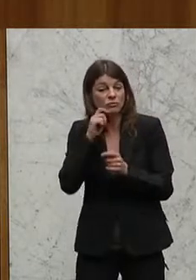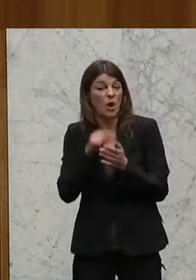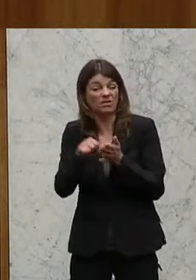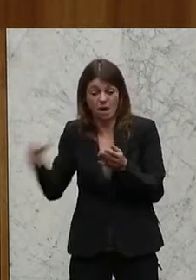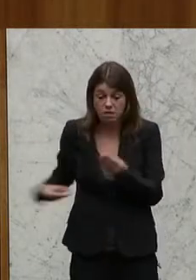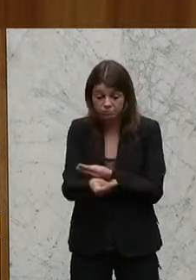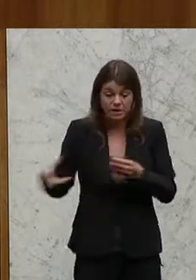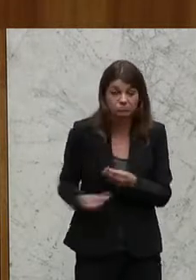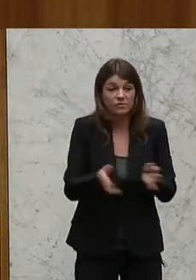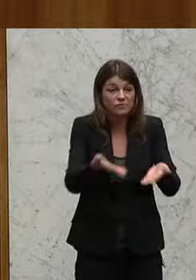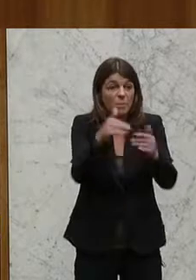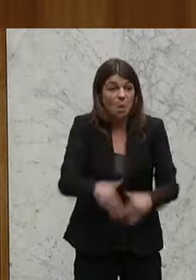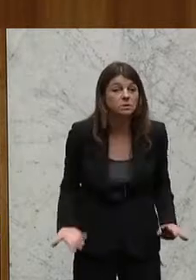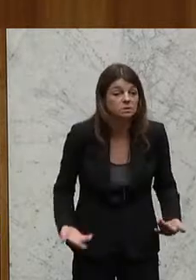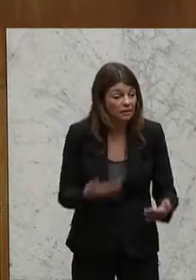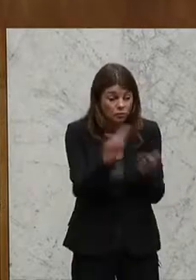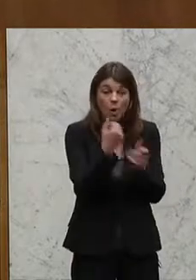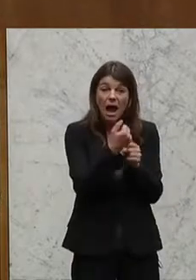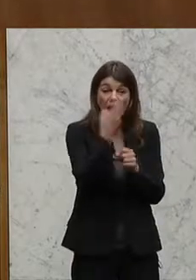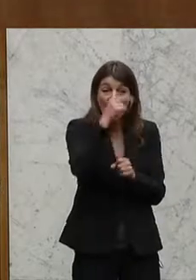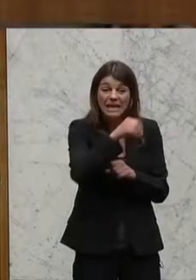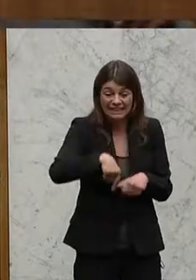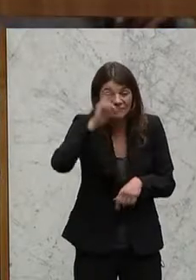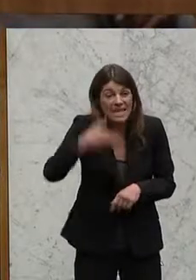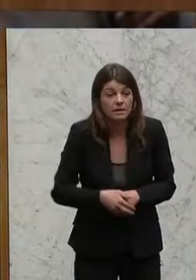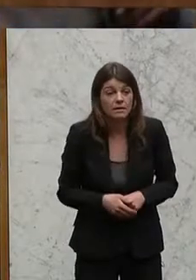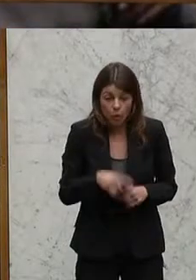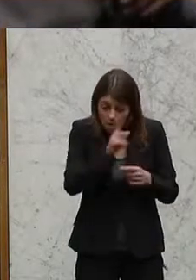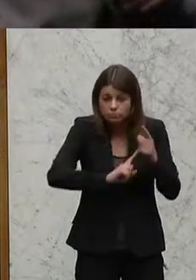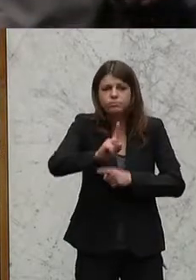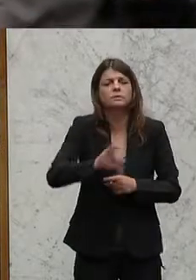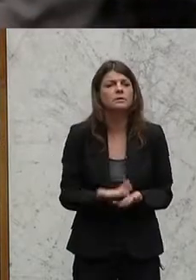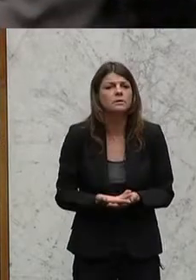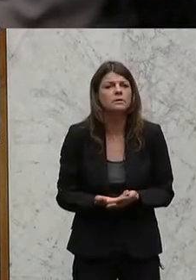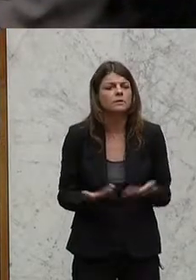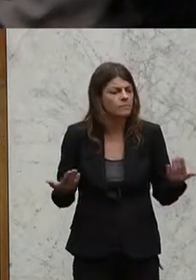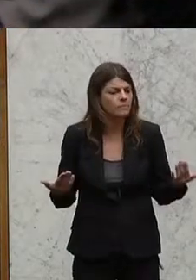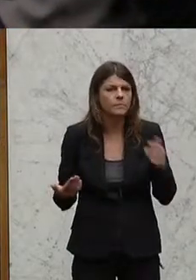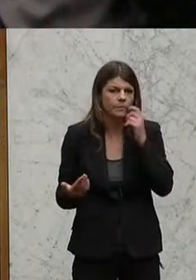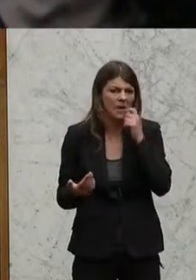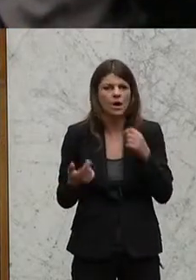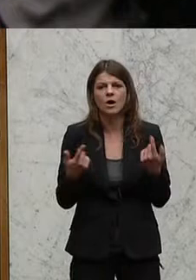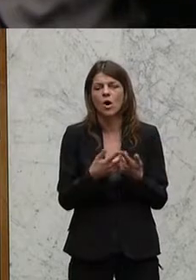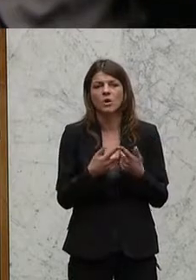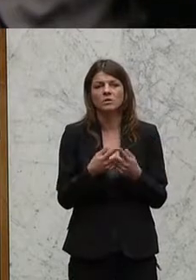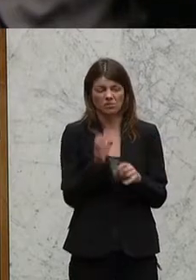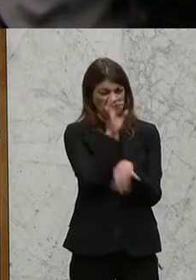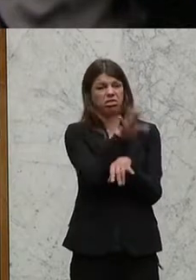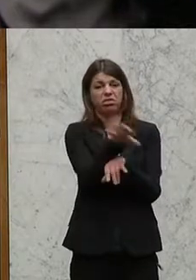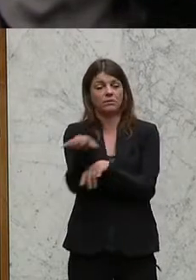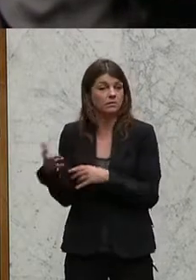nämlich aus, Herr Matznetter. Und das machen Sie in Wien. Und dann stellen Sie sich hier raus und beflegeln